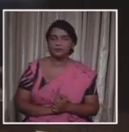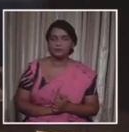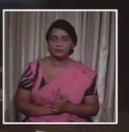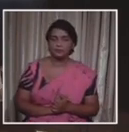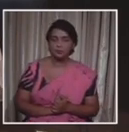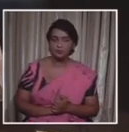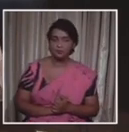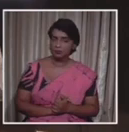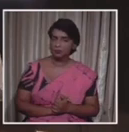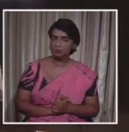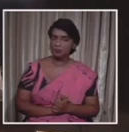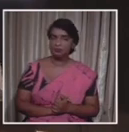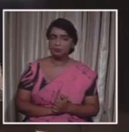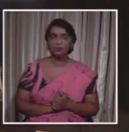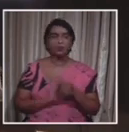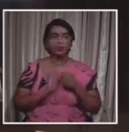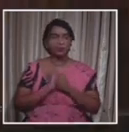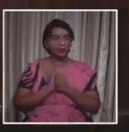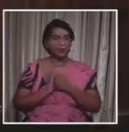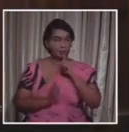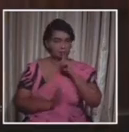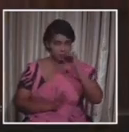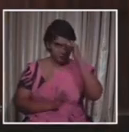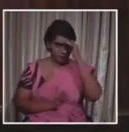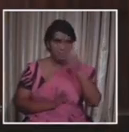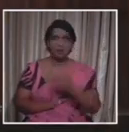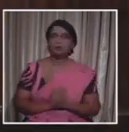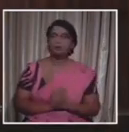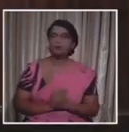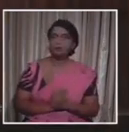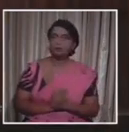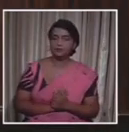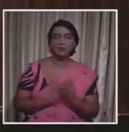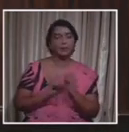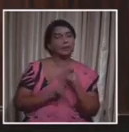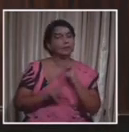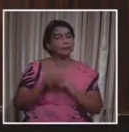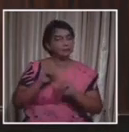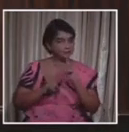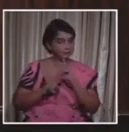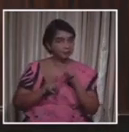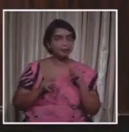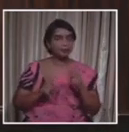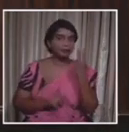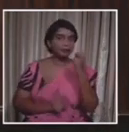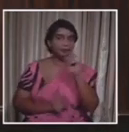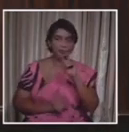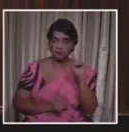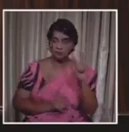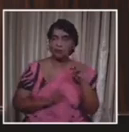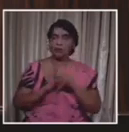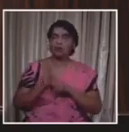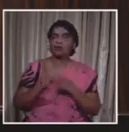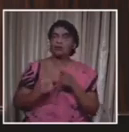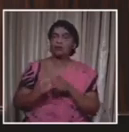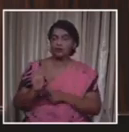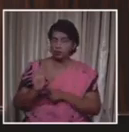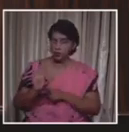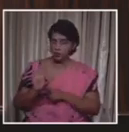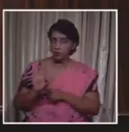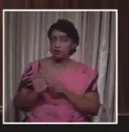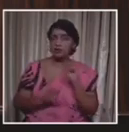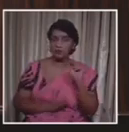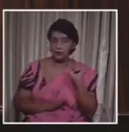යෝජනා ඉදිරිපත්. ගරු කතානායකතුමනි, පාර්ලිමේන්තුව 2022 ජූලි මස 20